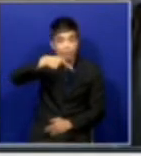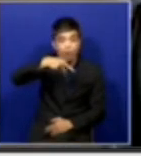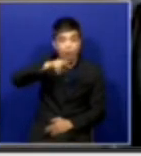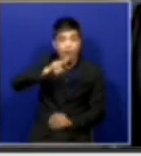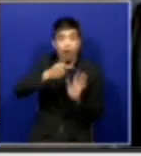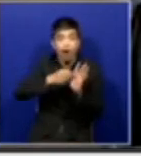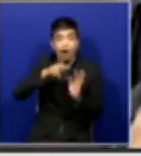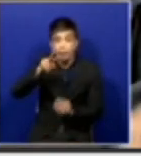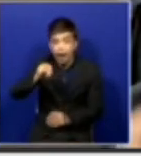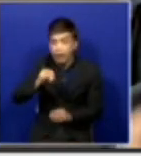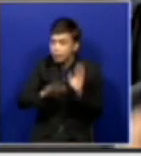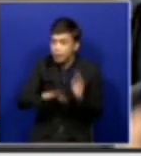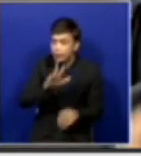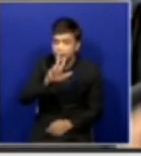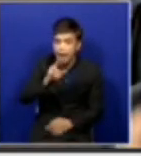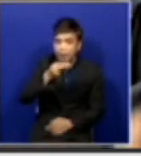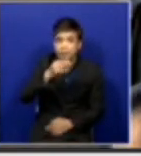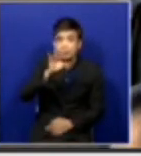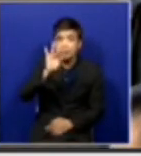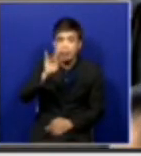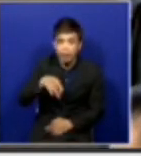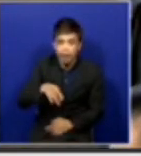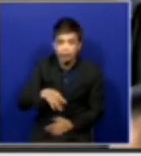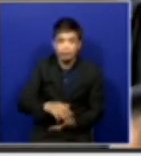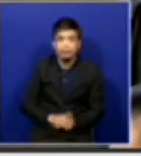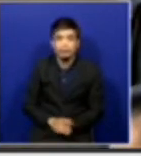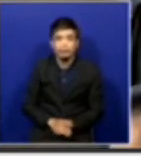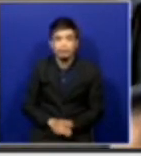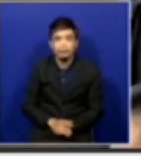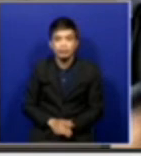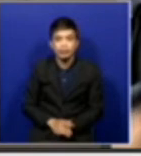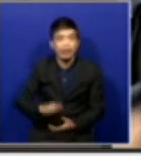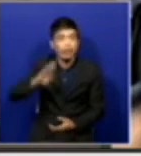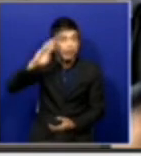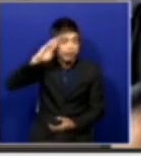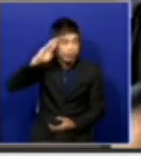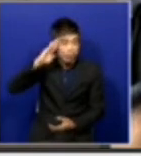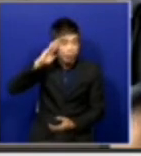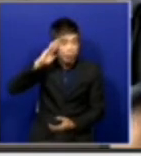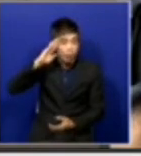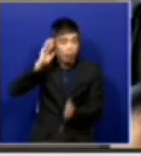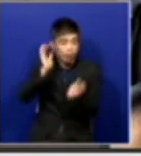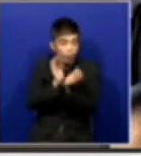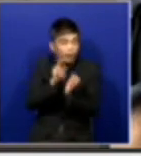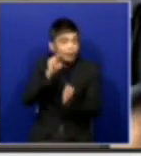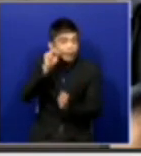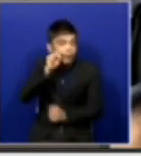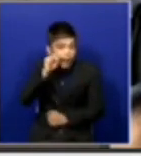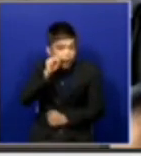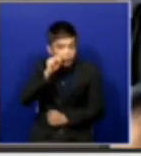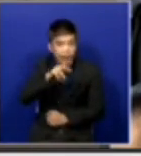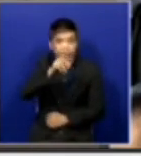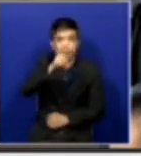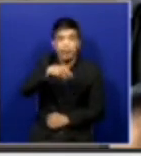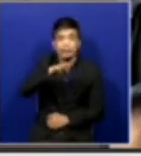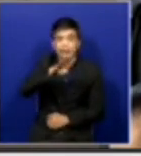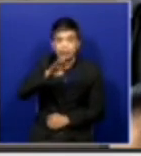38,000นอกตำรวจตระเวนตำรวจน้ำอีกส่วนหนึ่งประมาณ14,000ทห